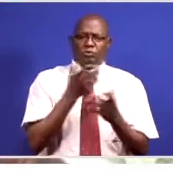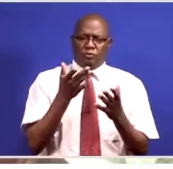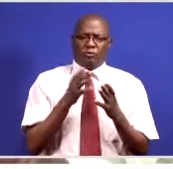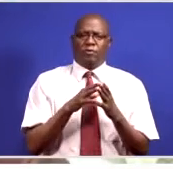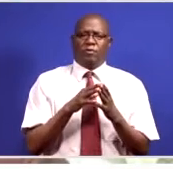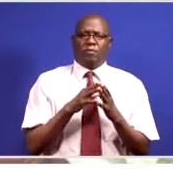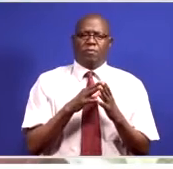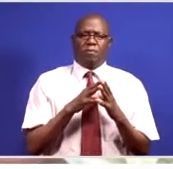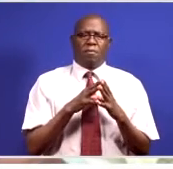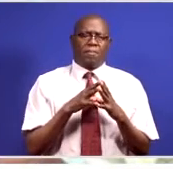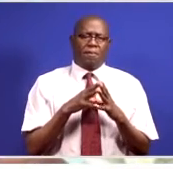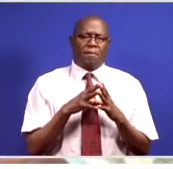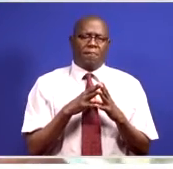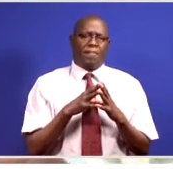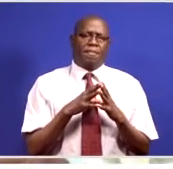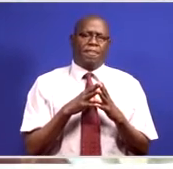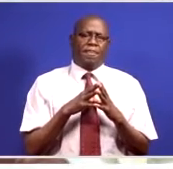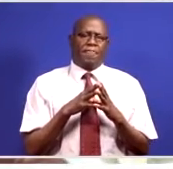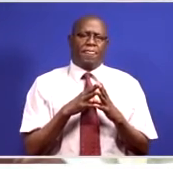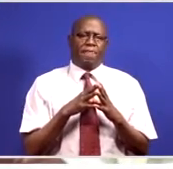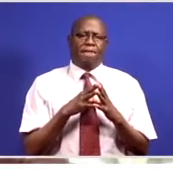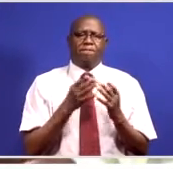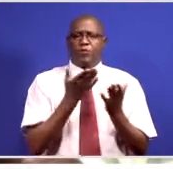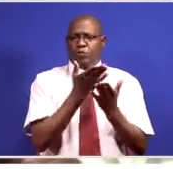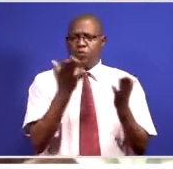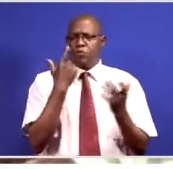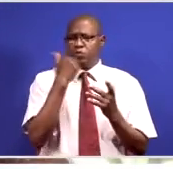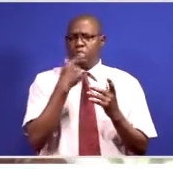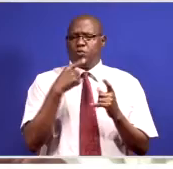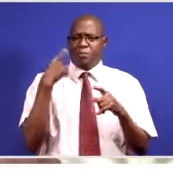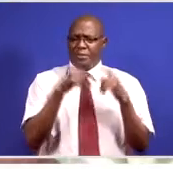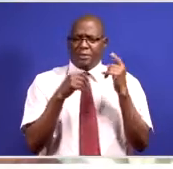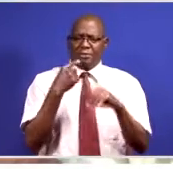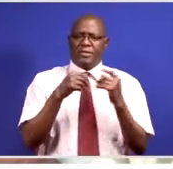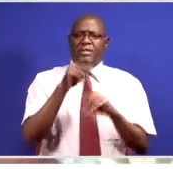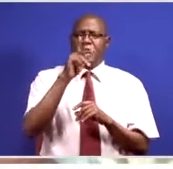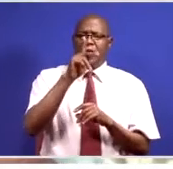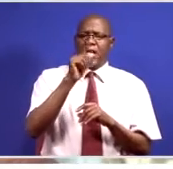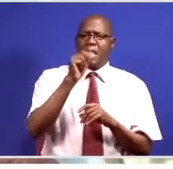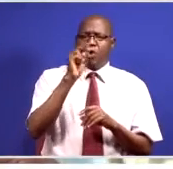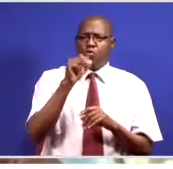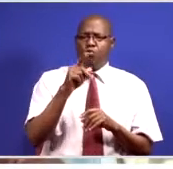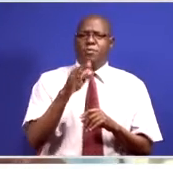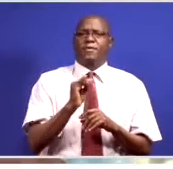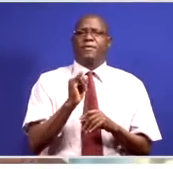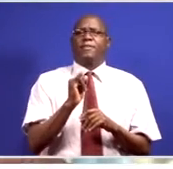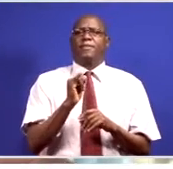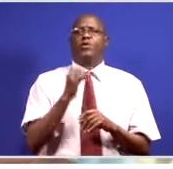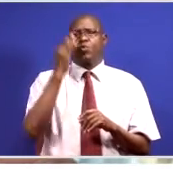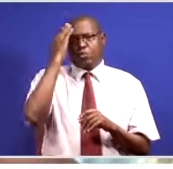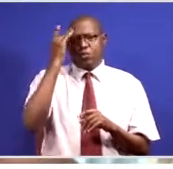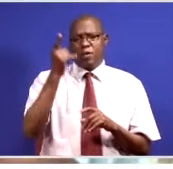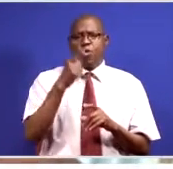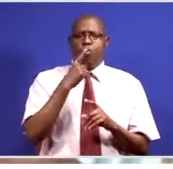2022. Wale ambao walimfata Kanubi walikuwa wakijulikana kwa sababu walimwambia Kanubi moja kwa moja